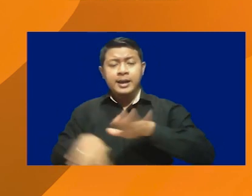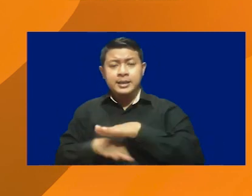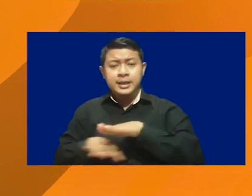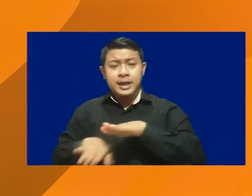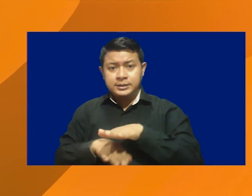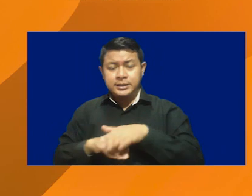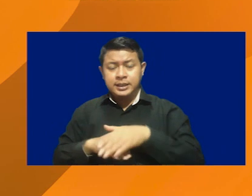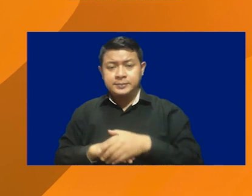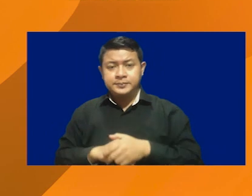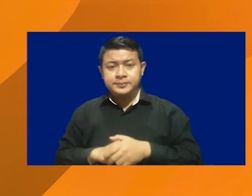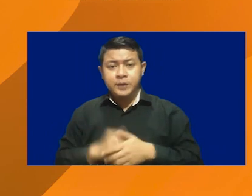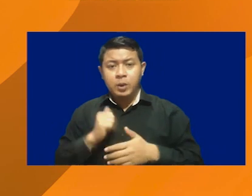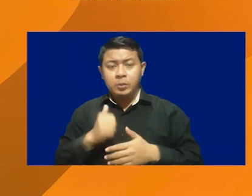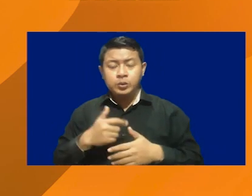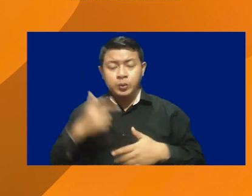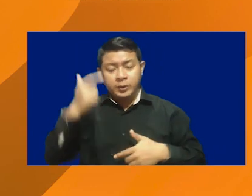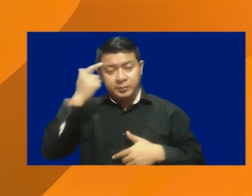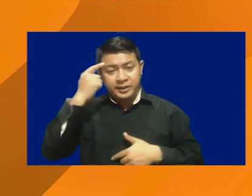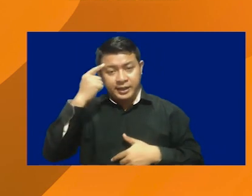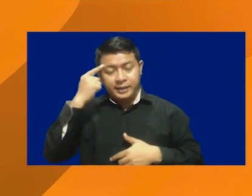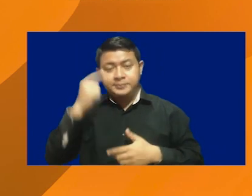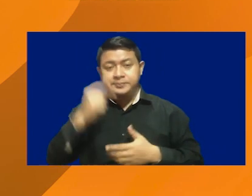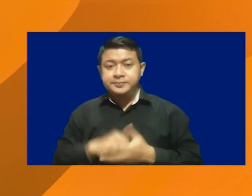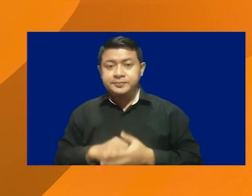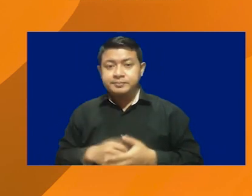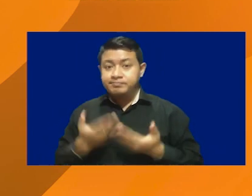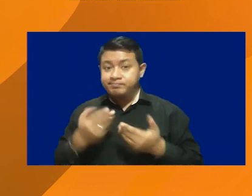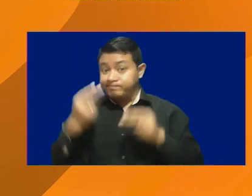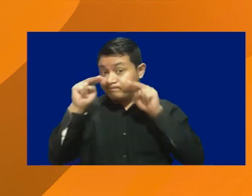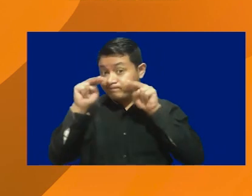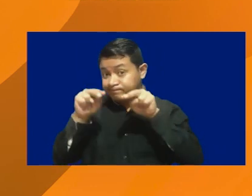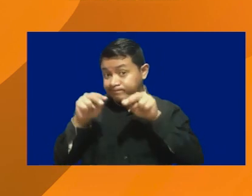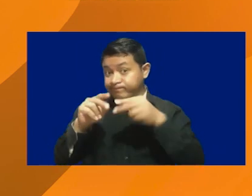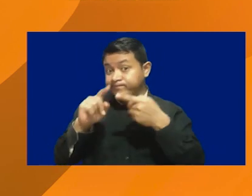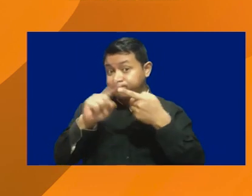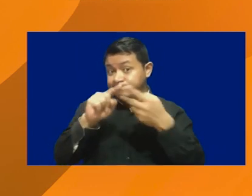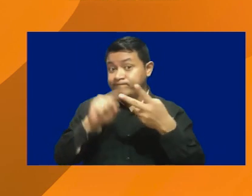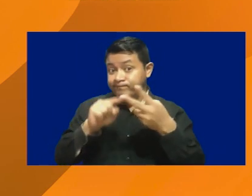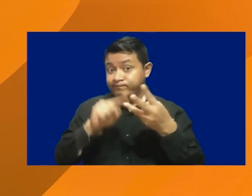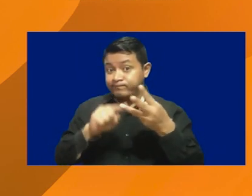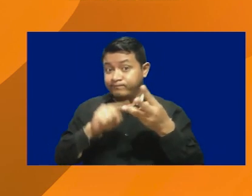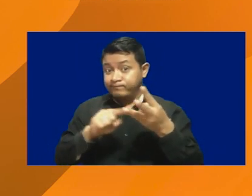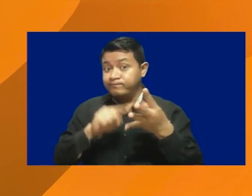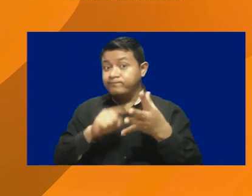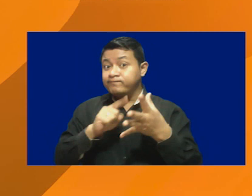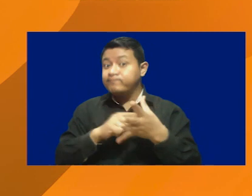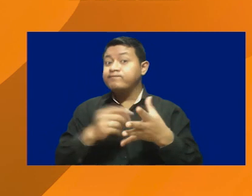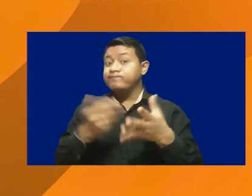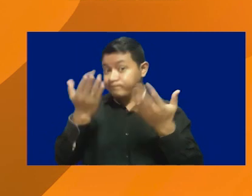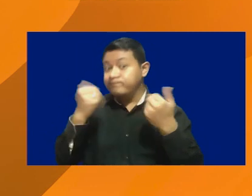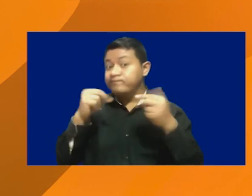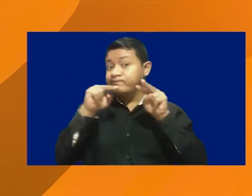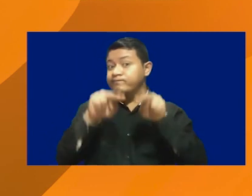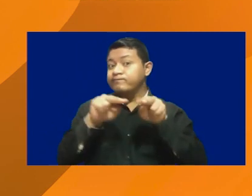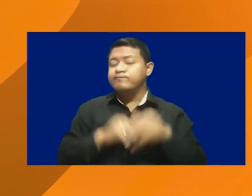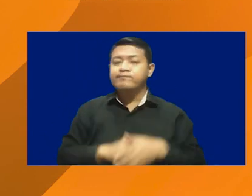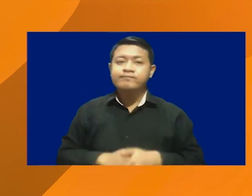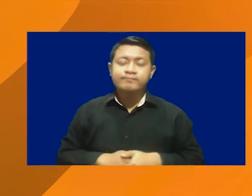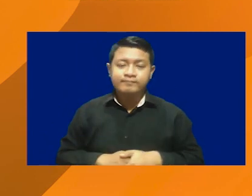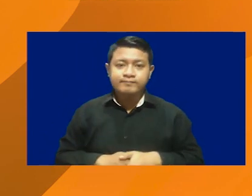kebutuhan lima dasar kebutuhan psikis tadi. Mari kita lihat satu